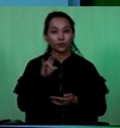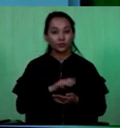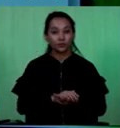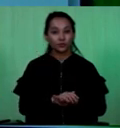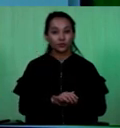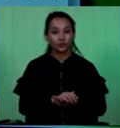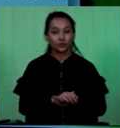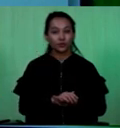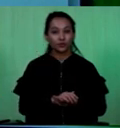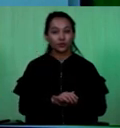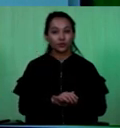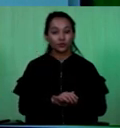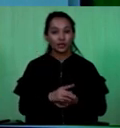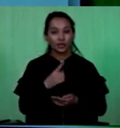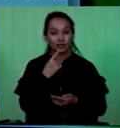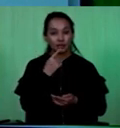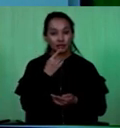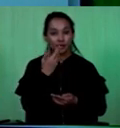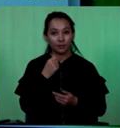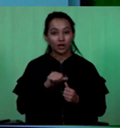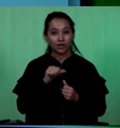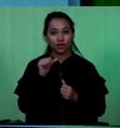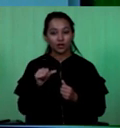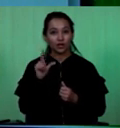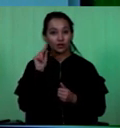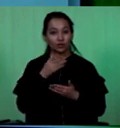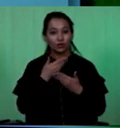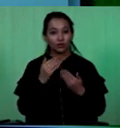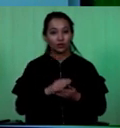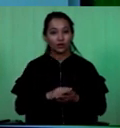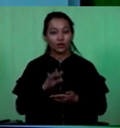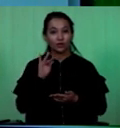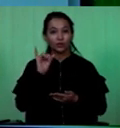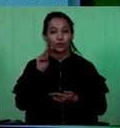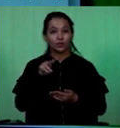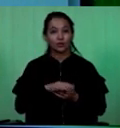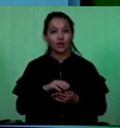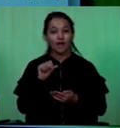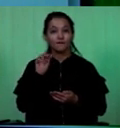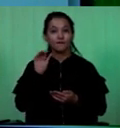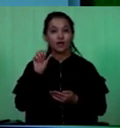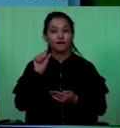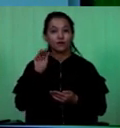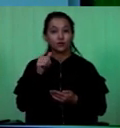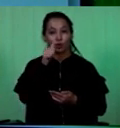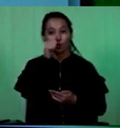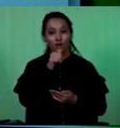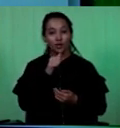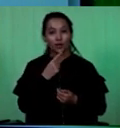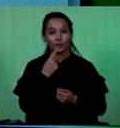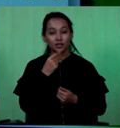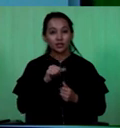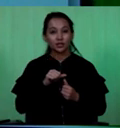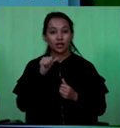bunday sanalarimiz yo'q. Iyul, avgust sonlarida ham qizil rangda berilgan sanalarimiz